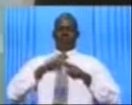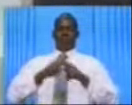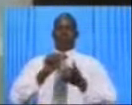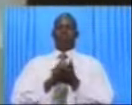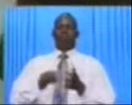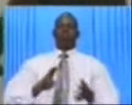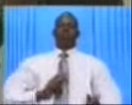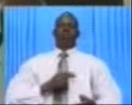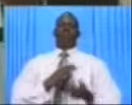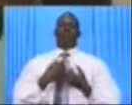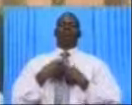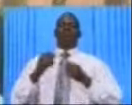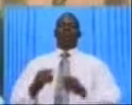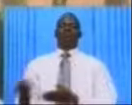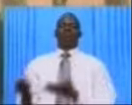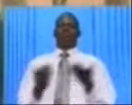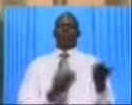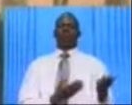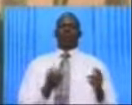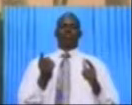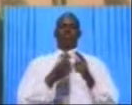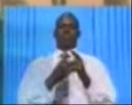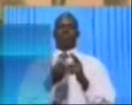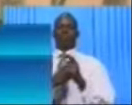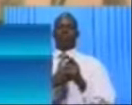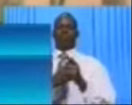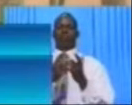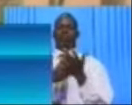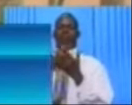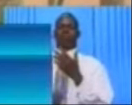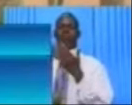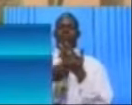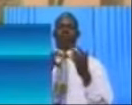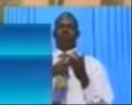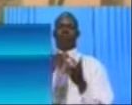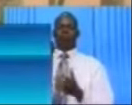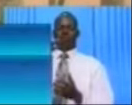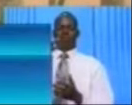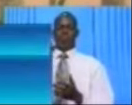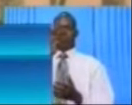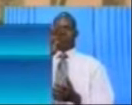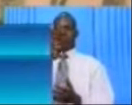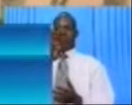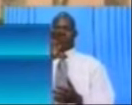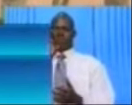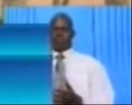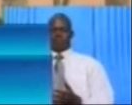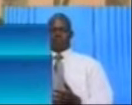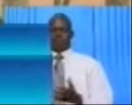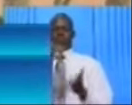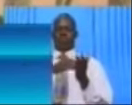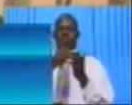apporter pour cette première campagne 2012, ça fait 455 millions